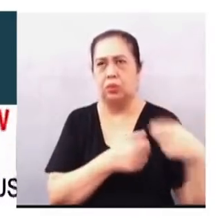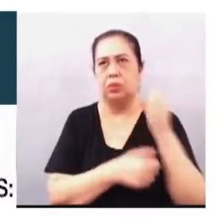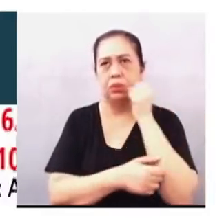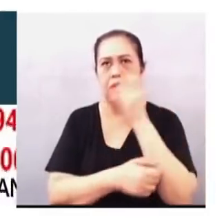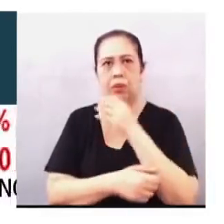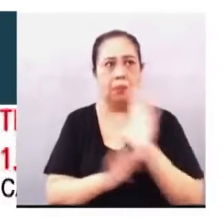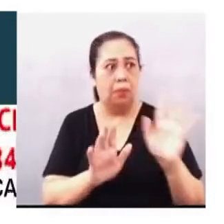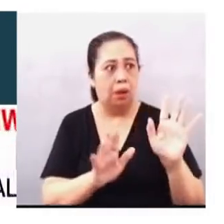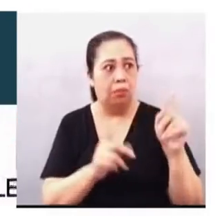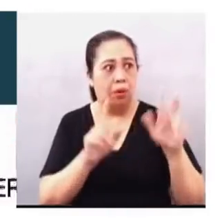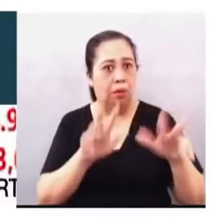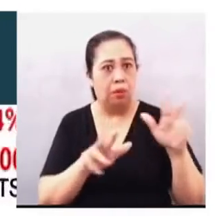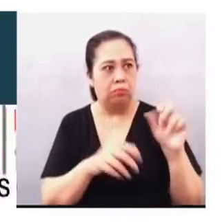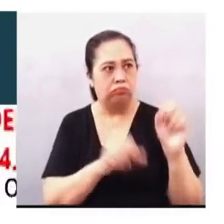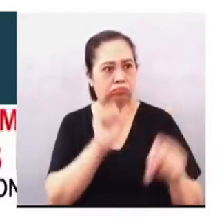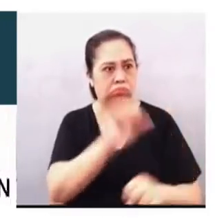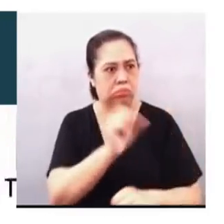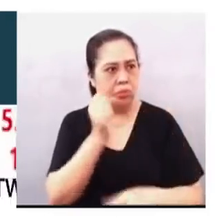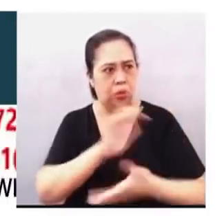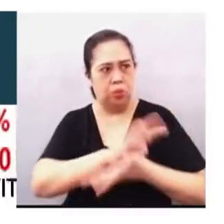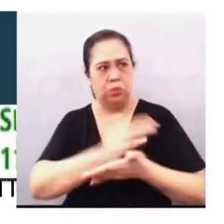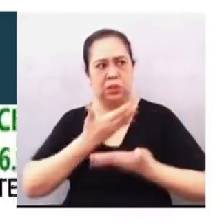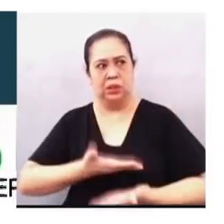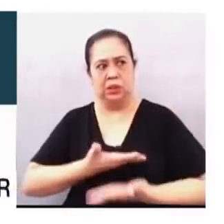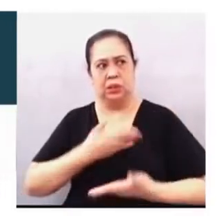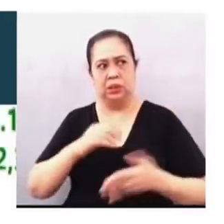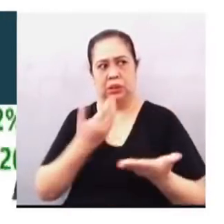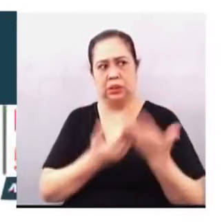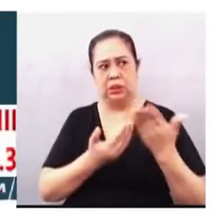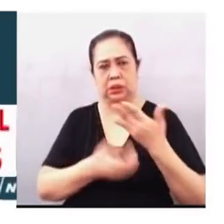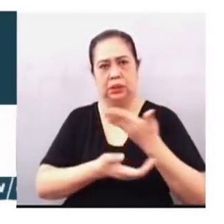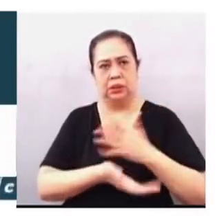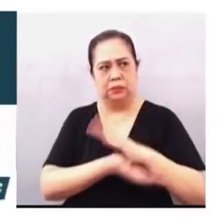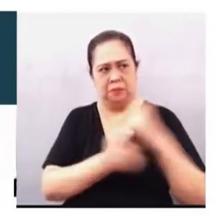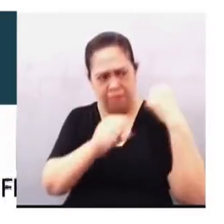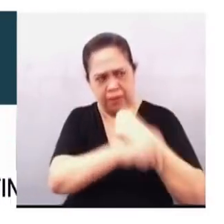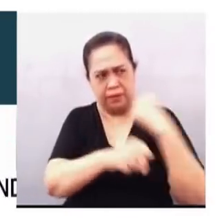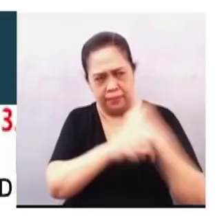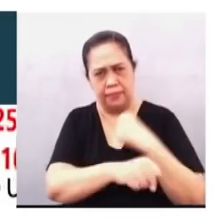kang magpatpatalo dyan. COVID lang yan. Fight. So,